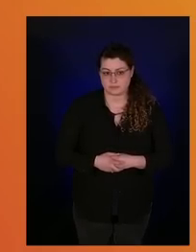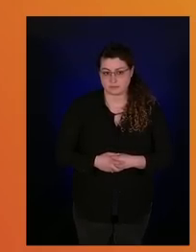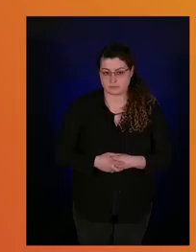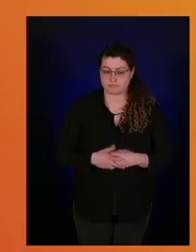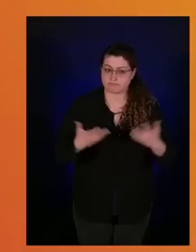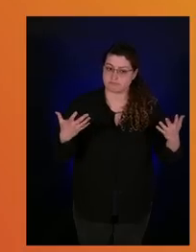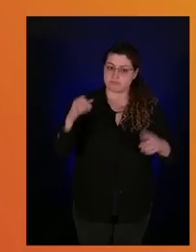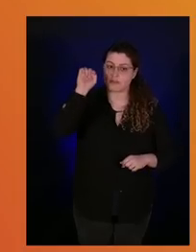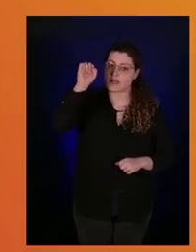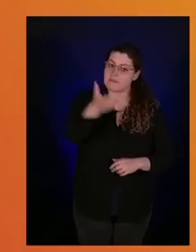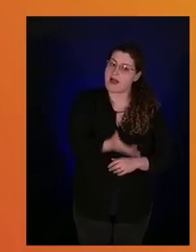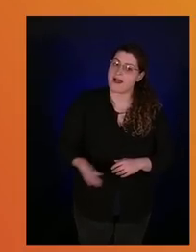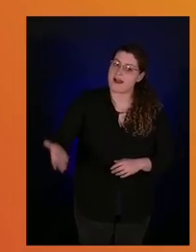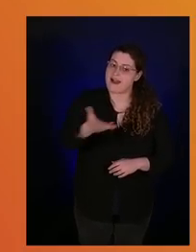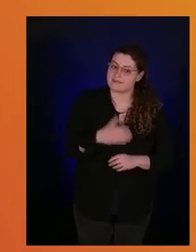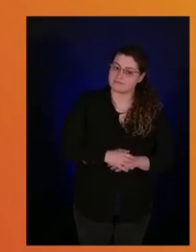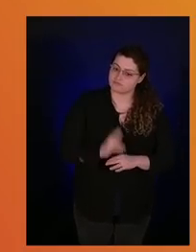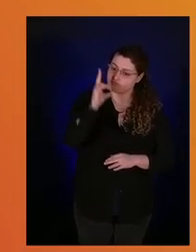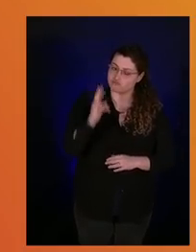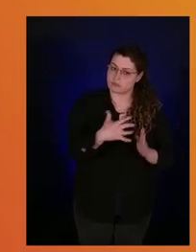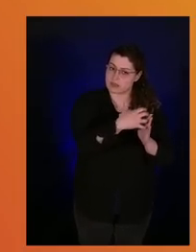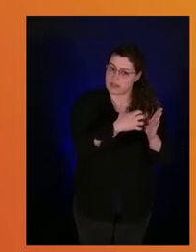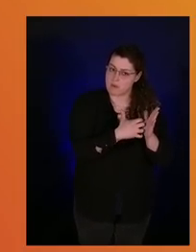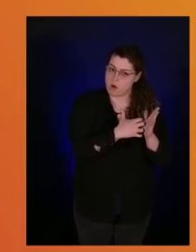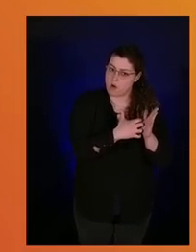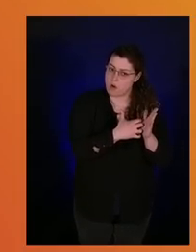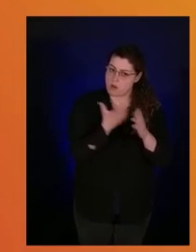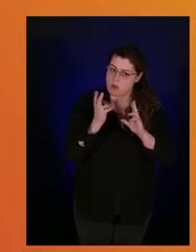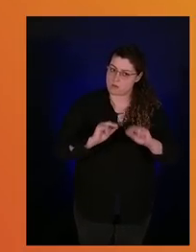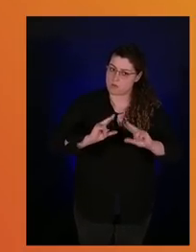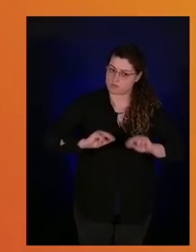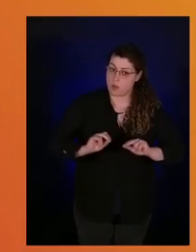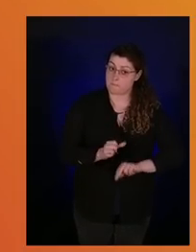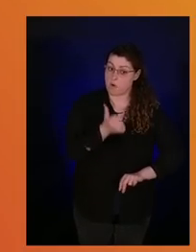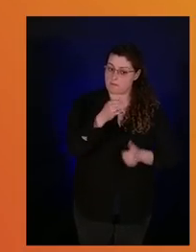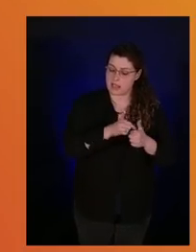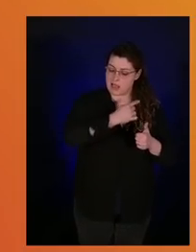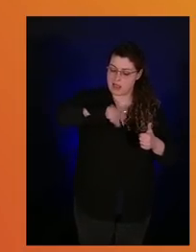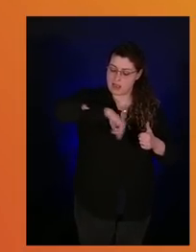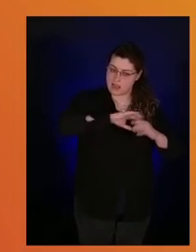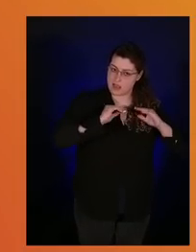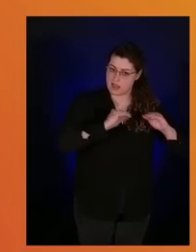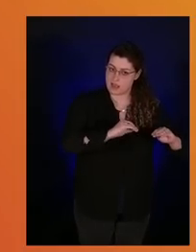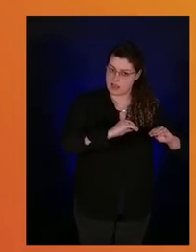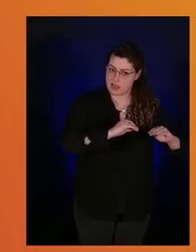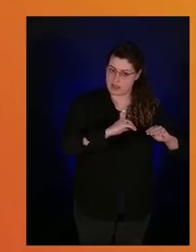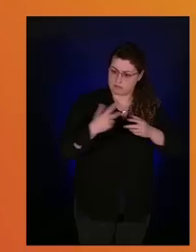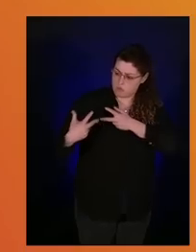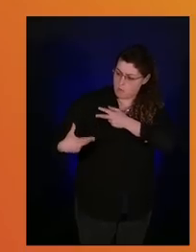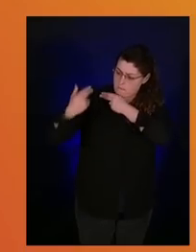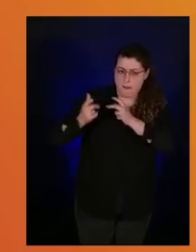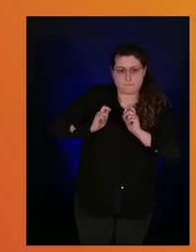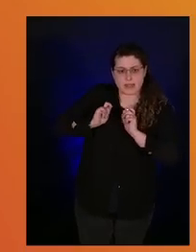Chers camarades, pour débuter ce rapport, il est nécessaire de rappeler que les travaux que nous menons tout au long d'une